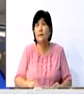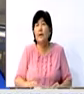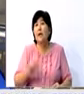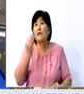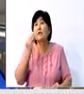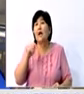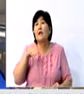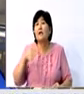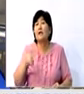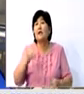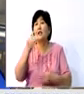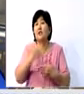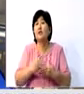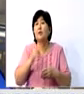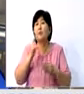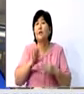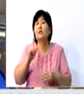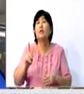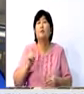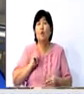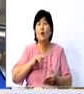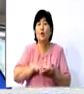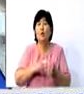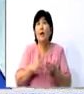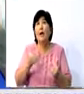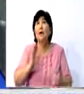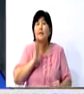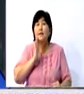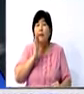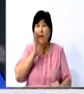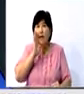штаттық режимде бітеді деп жоспарланып отыр. Қазіргі таңда